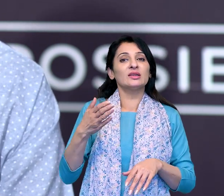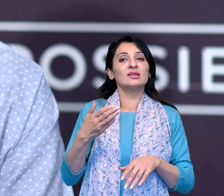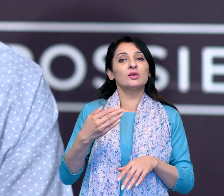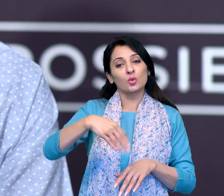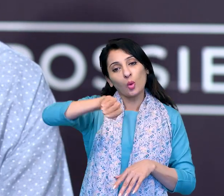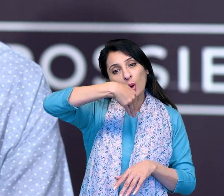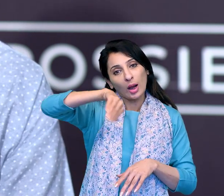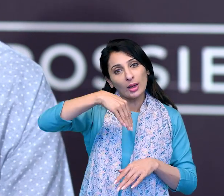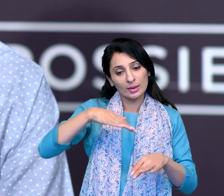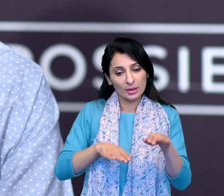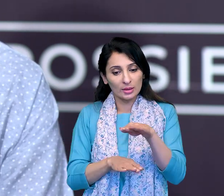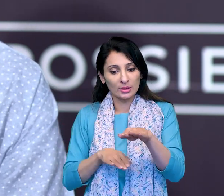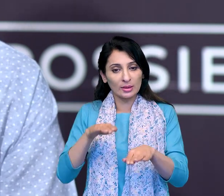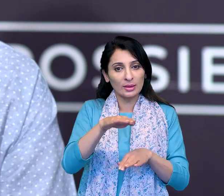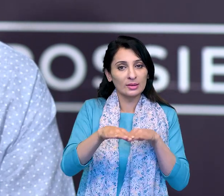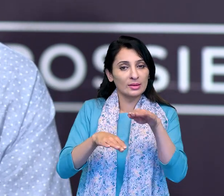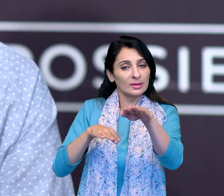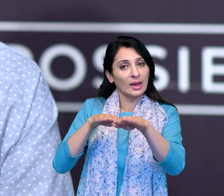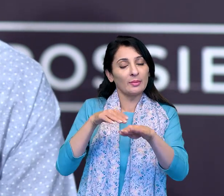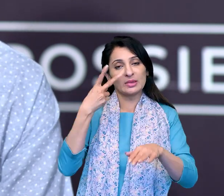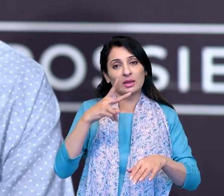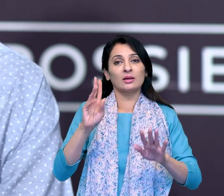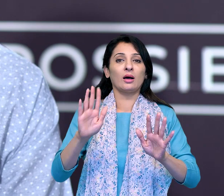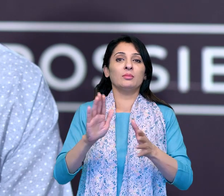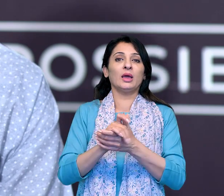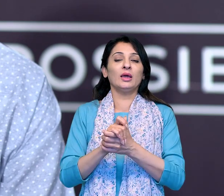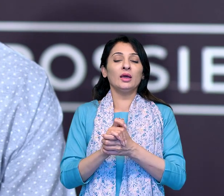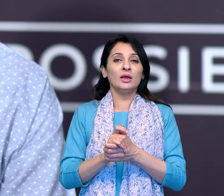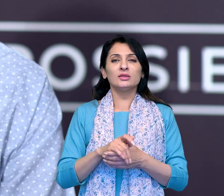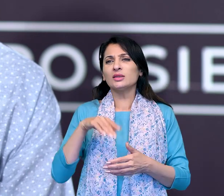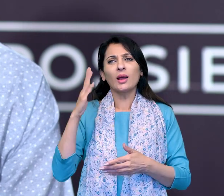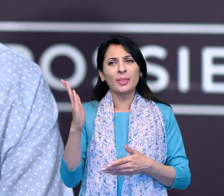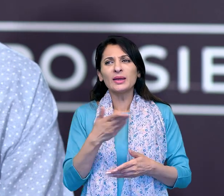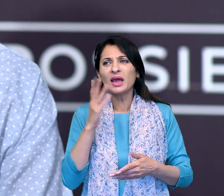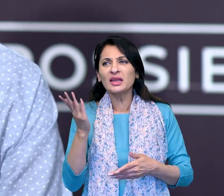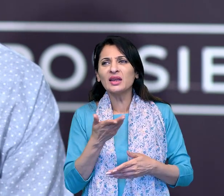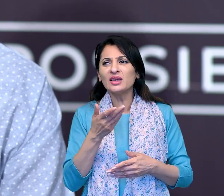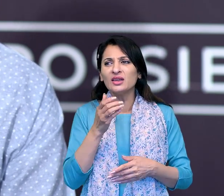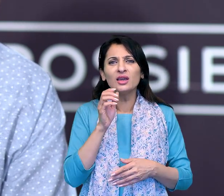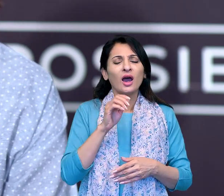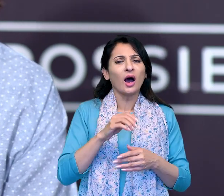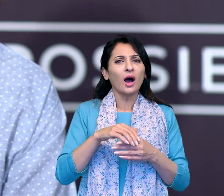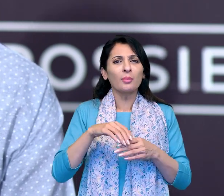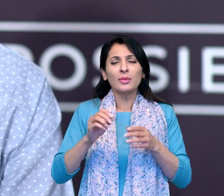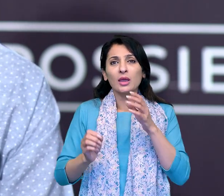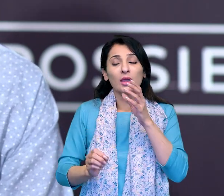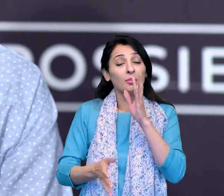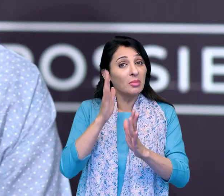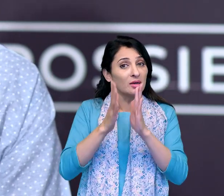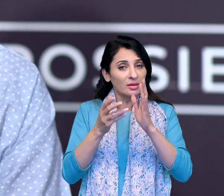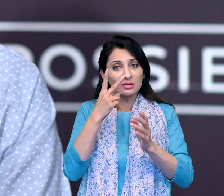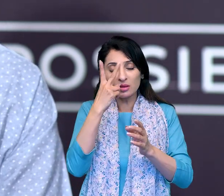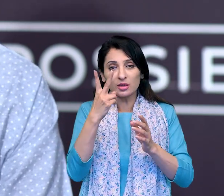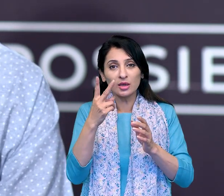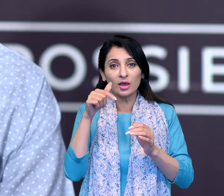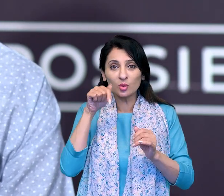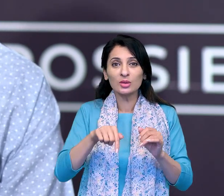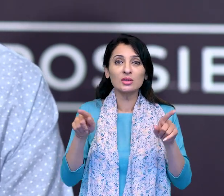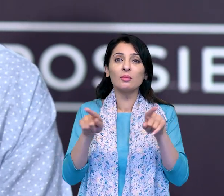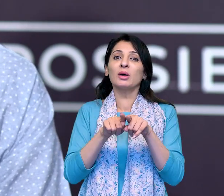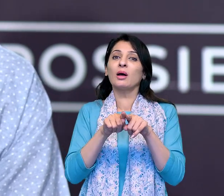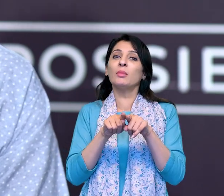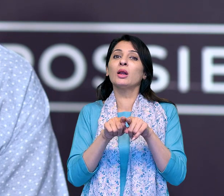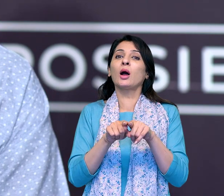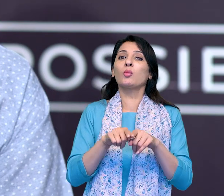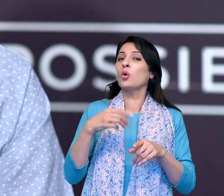इसलिए इसको एलिफेंट स्टेप कहा जाता है जो डिफरेंट है तब सभी स्टेप्स है मतलब आपने न्यू आर्किटेक्ट्स देखे होंगे मॉडर्न बिल्डिंग्स देखी होंगी तो